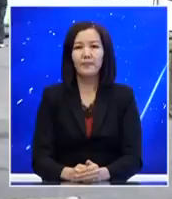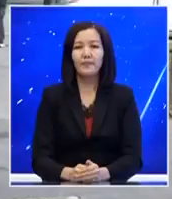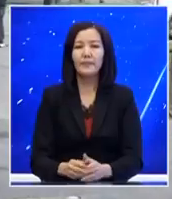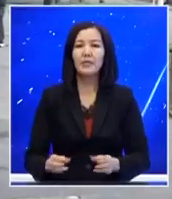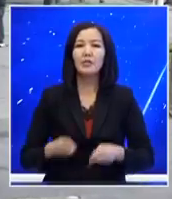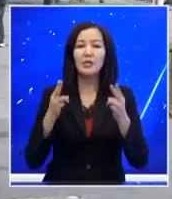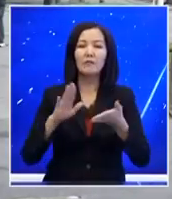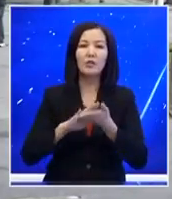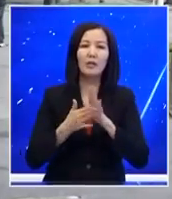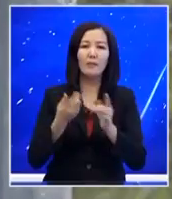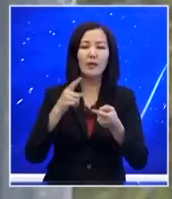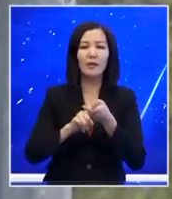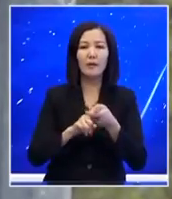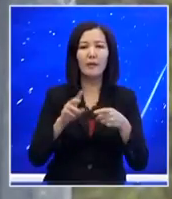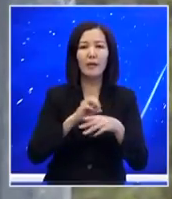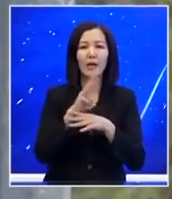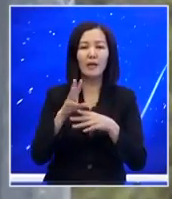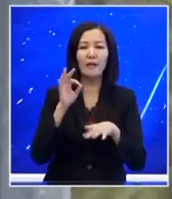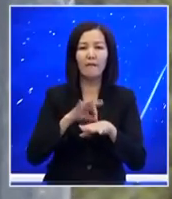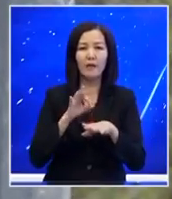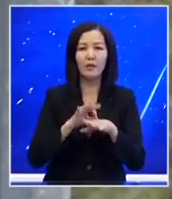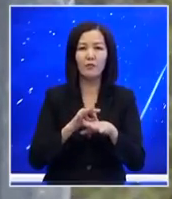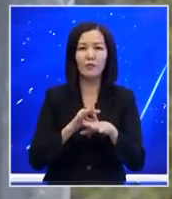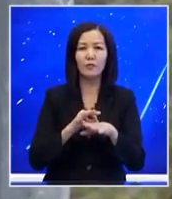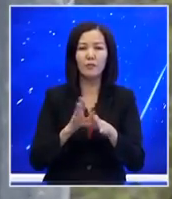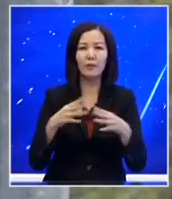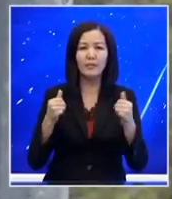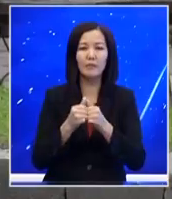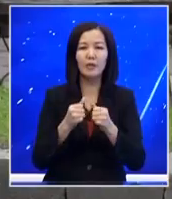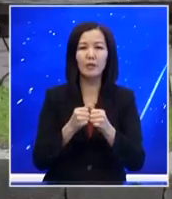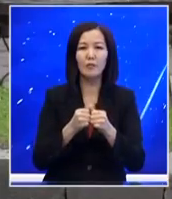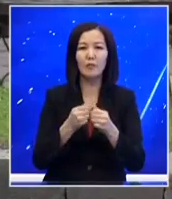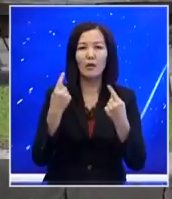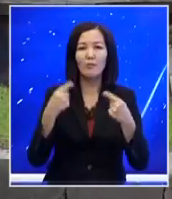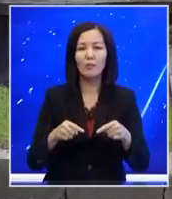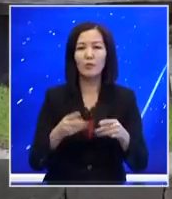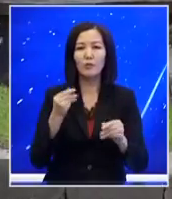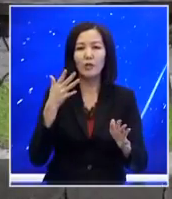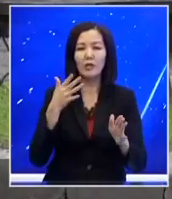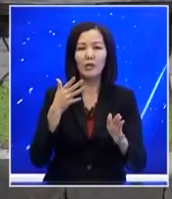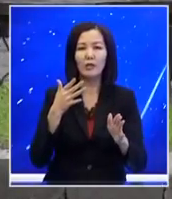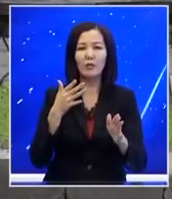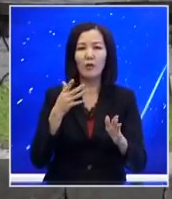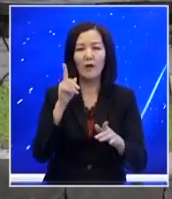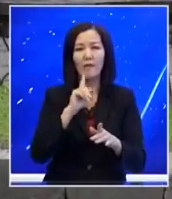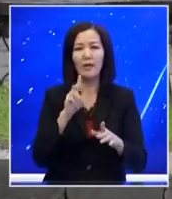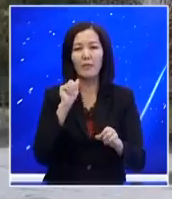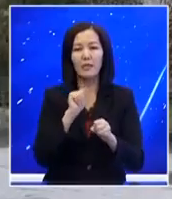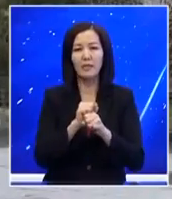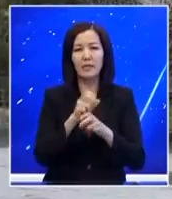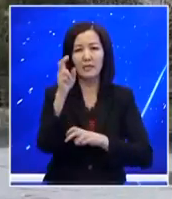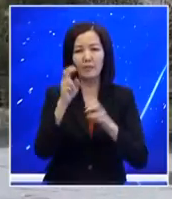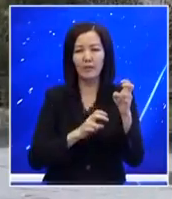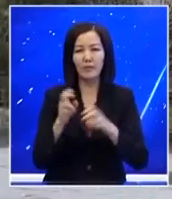Чрезвычайное положение, связанное с коронавирусной пандемией, ударило по семейному бюджету многих казахстанцев. Временное закрытие предприятий и